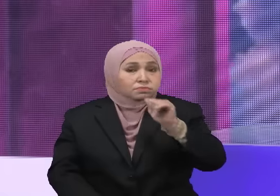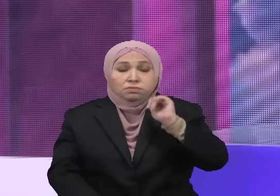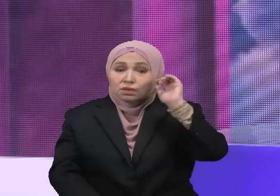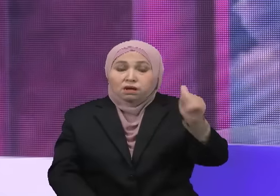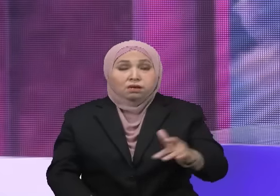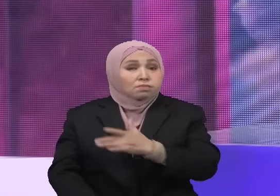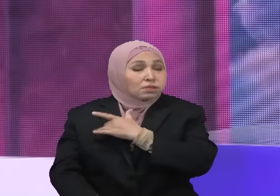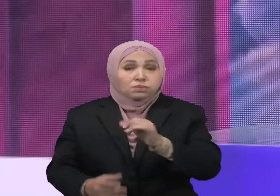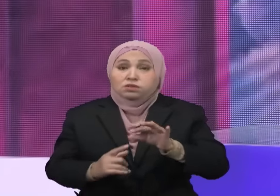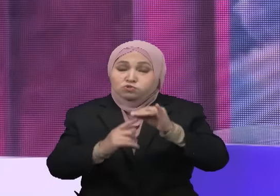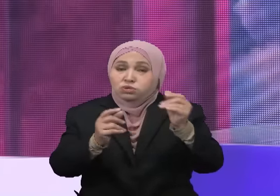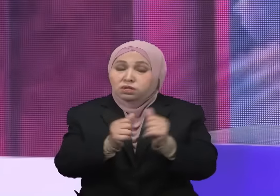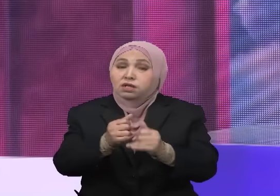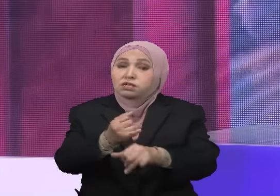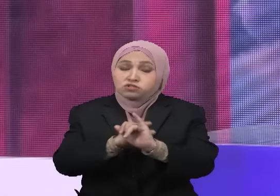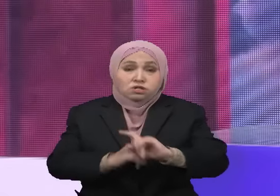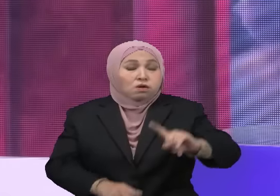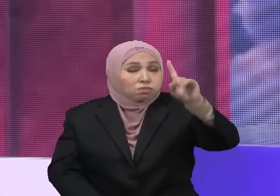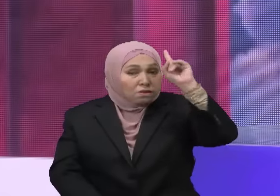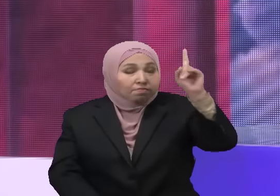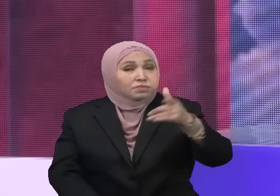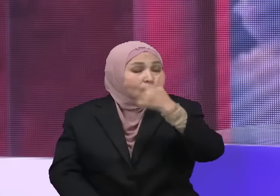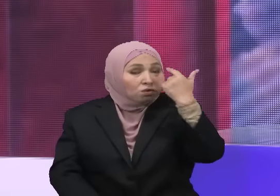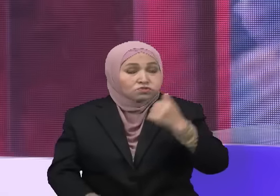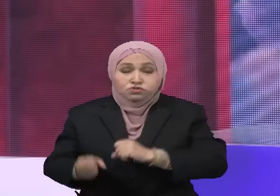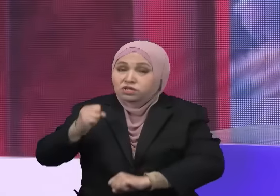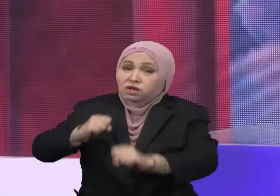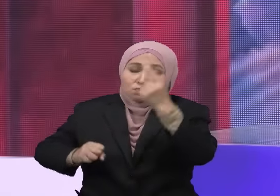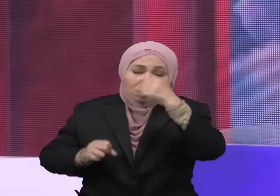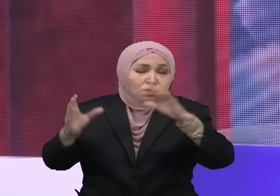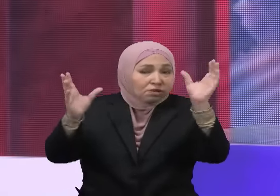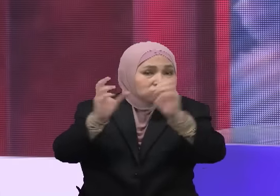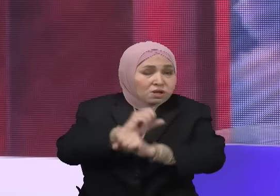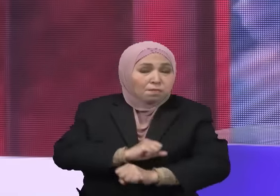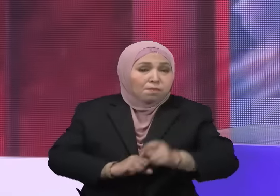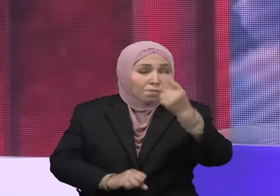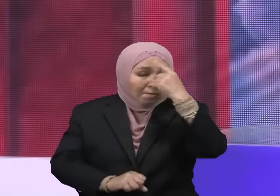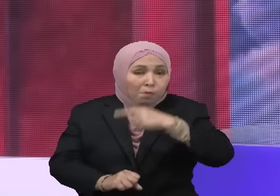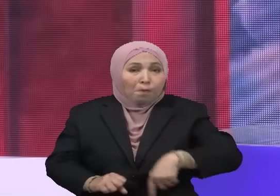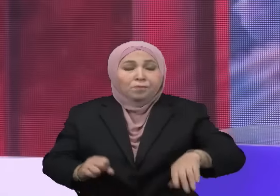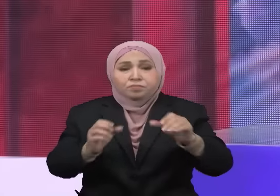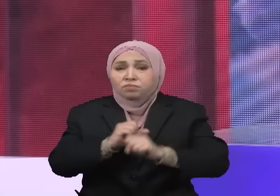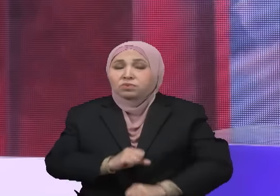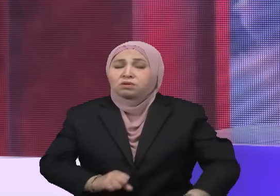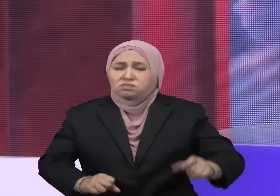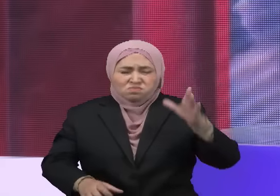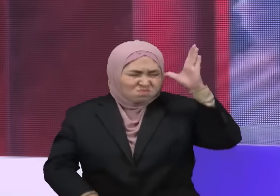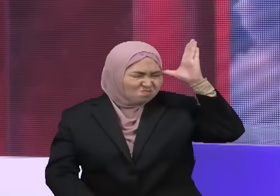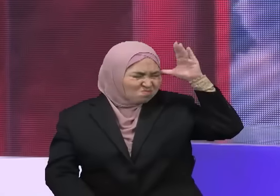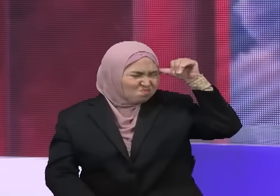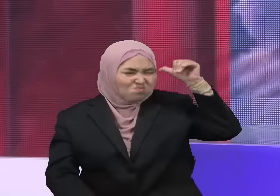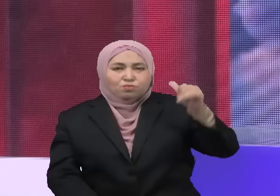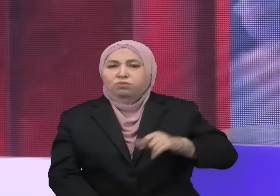beriman kecuali dengan izin Allah Subhanahu Wa Taala, kerana sikap untuk mencabar, untuk degil, sombong dan tidak